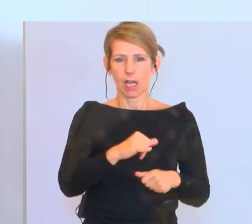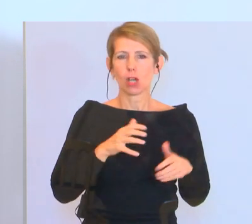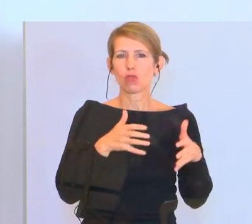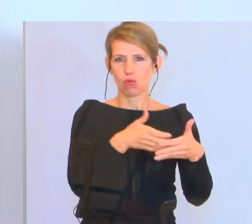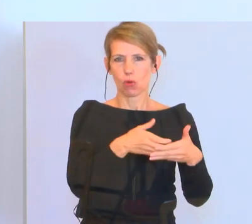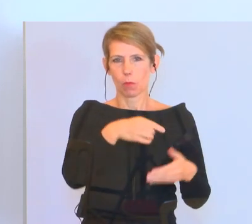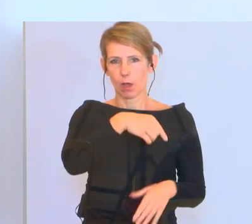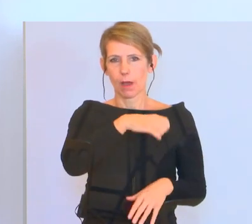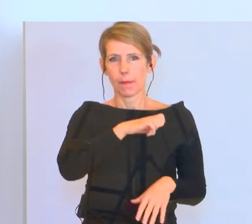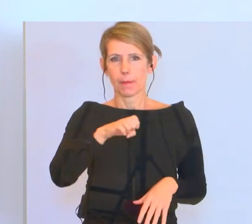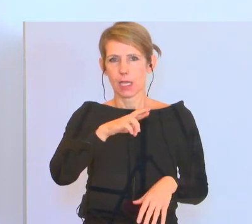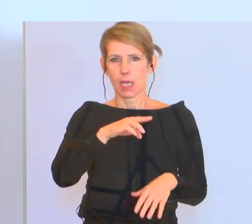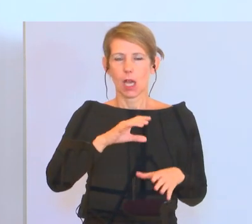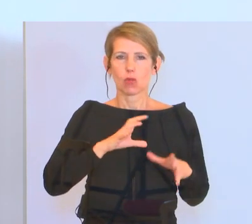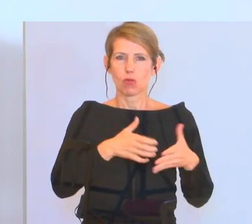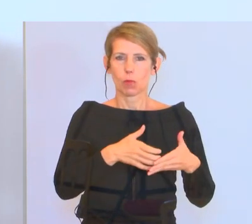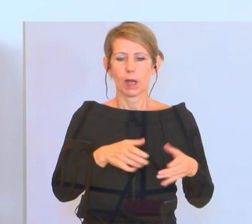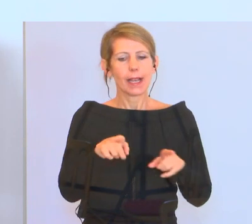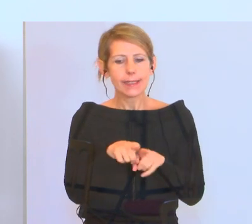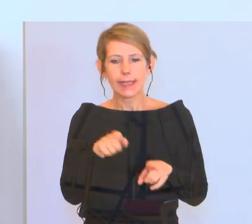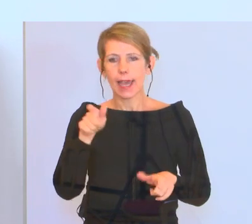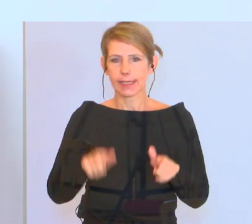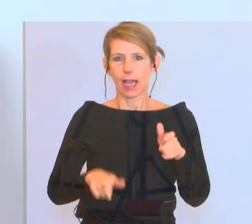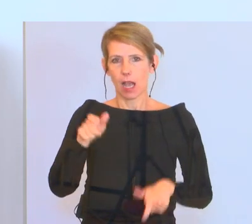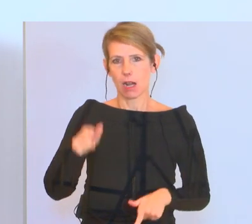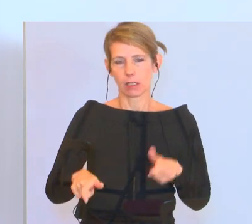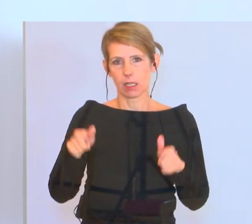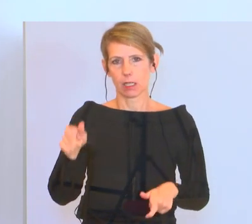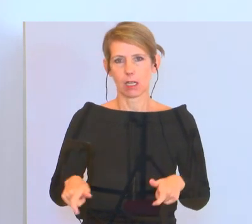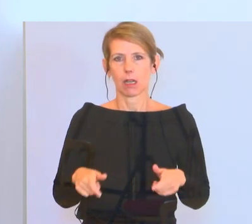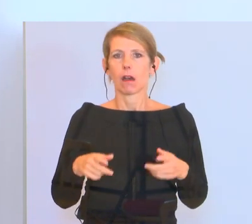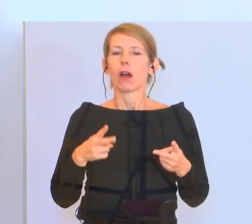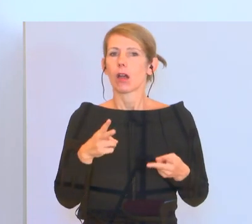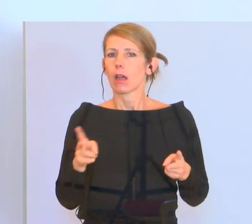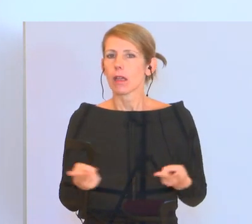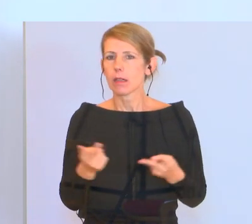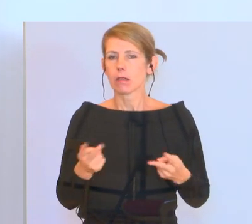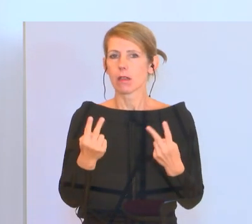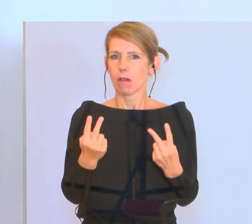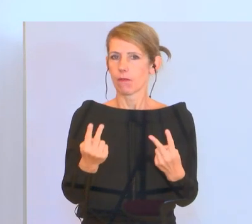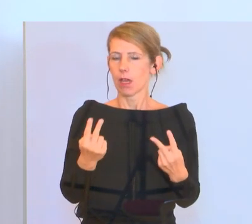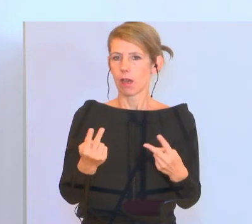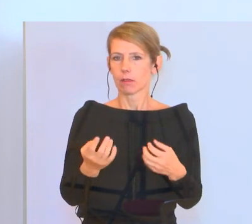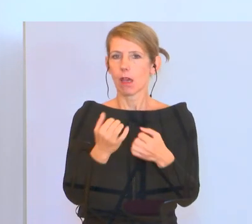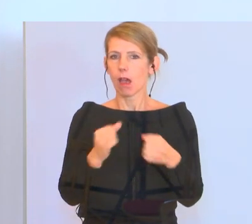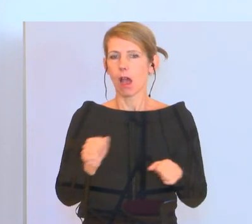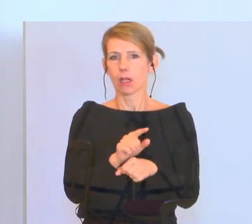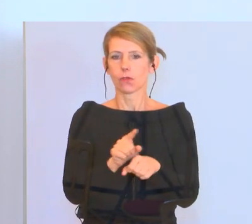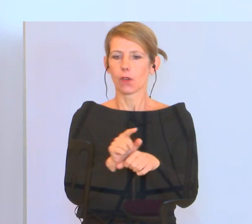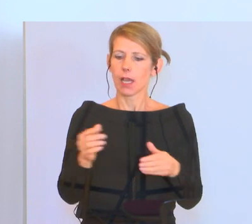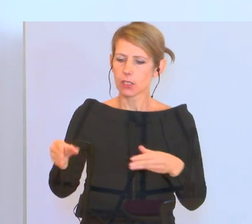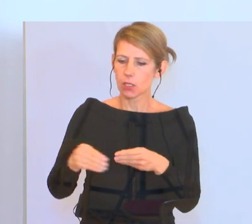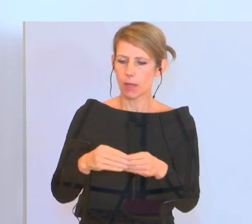ist das Umfeld, das sind die Gleichaltrigen, das sind jene Menschen mit ähnlichen Werten, mit denen ich auch meine Freizeit als junger Mensch